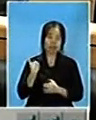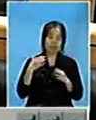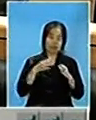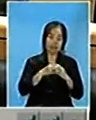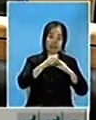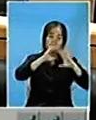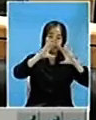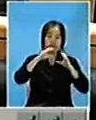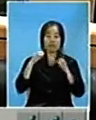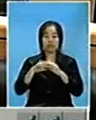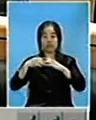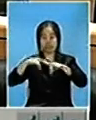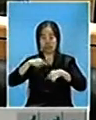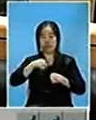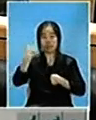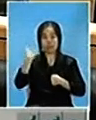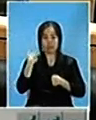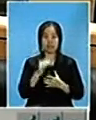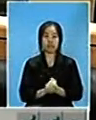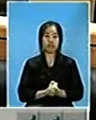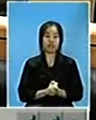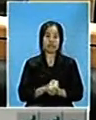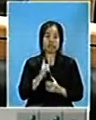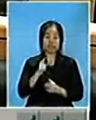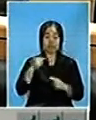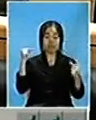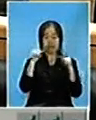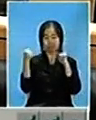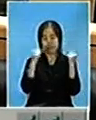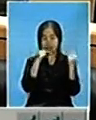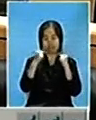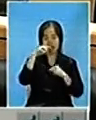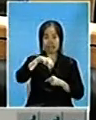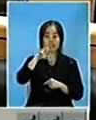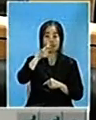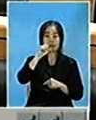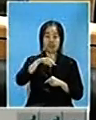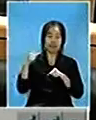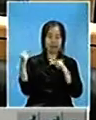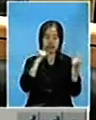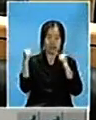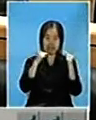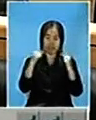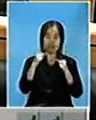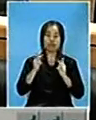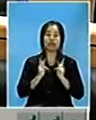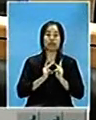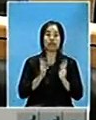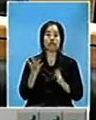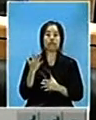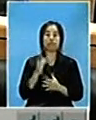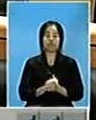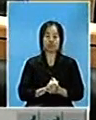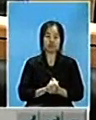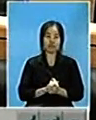ลเสียงในสภาผู้แทนราษฎรเนี่ยเราไม่กลัวหรอกครับเพราะอย่างใดก็ไม่สามารถถอดถอนใคร